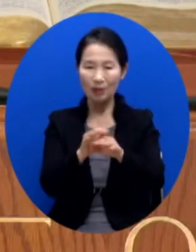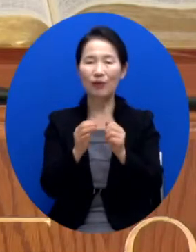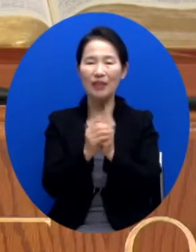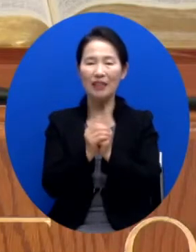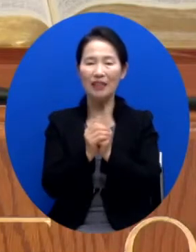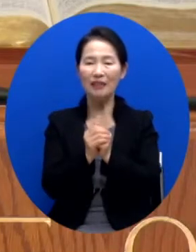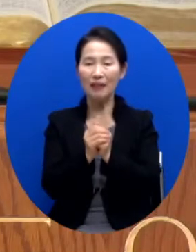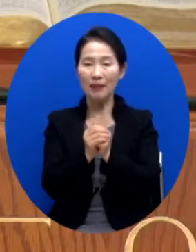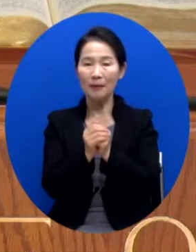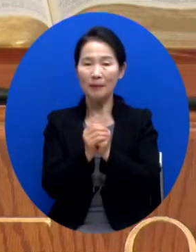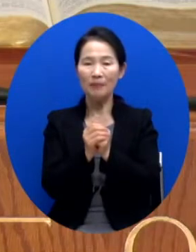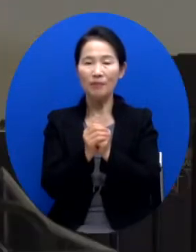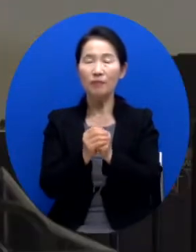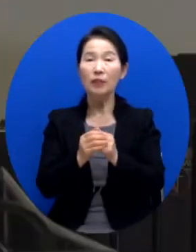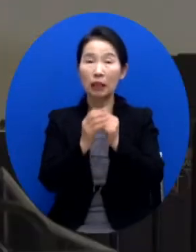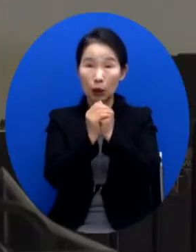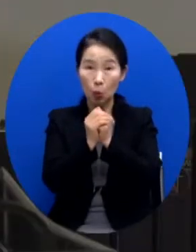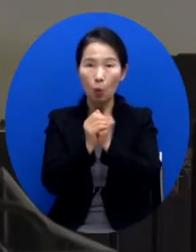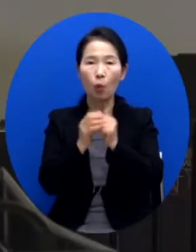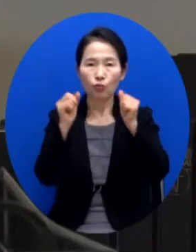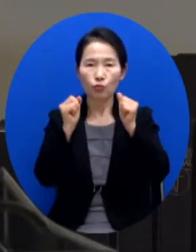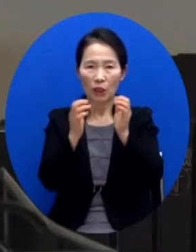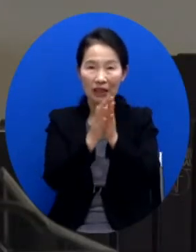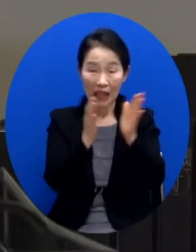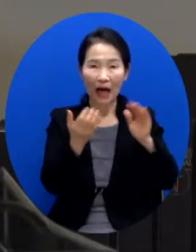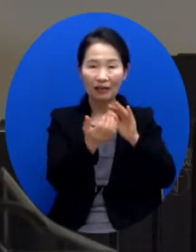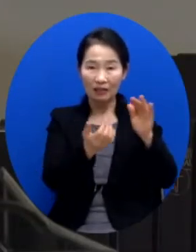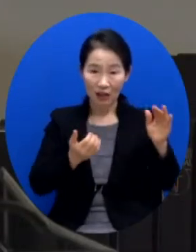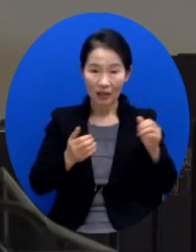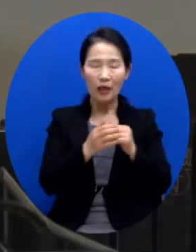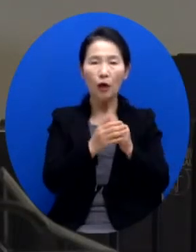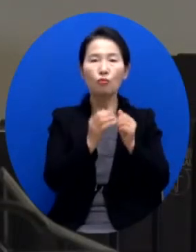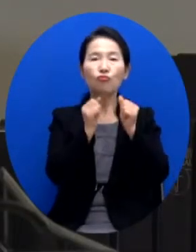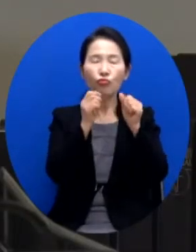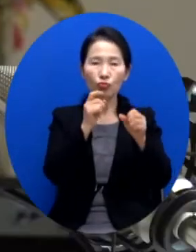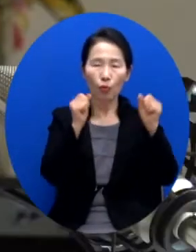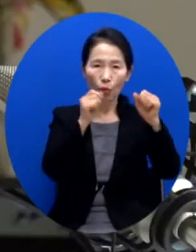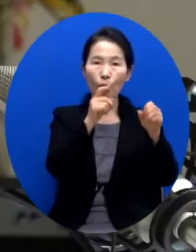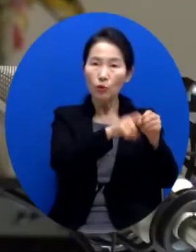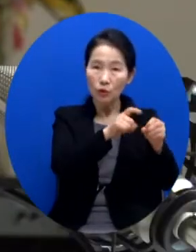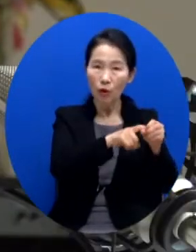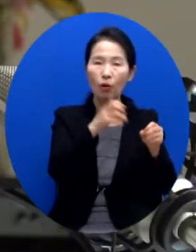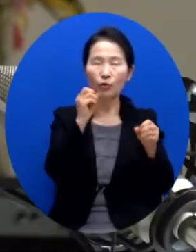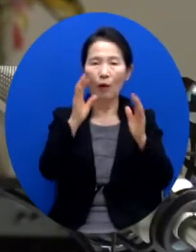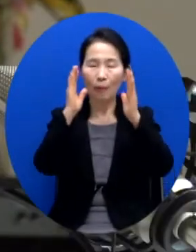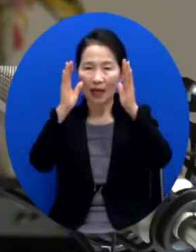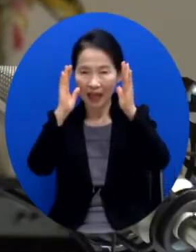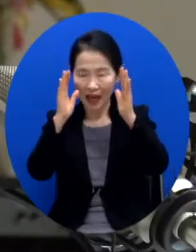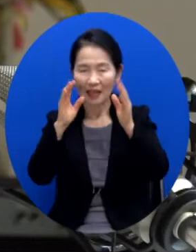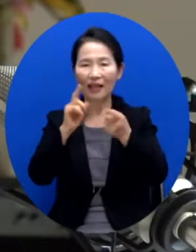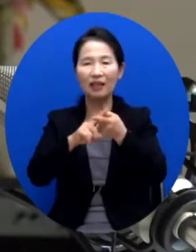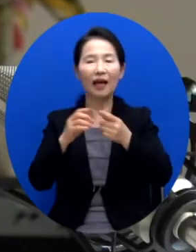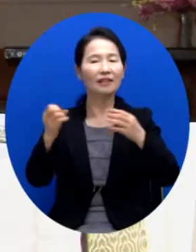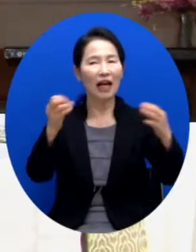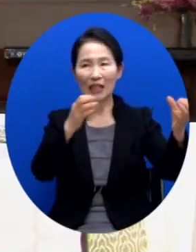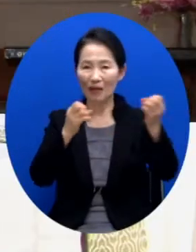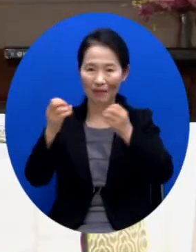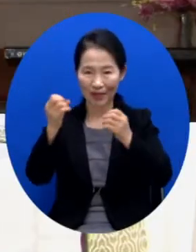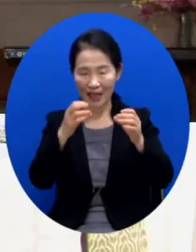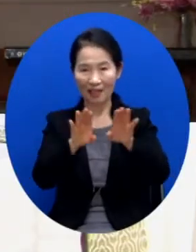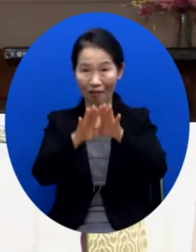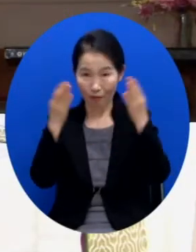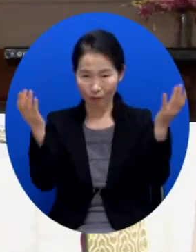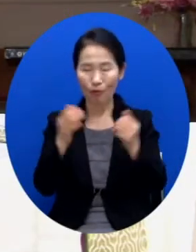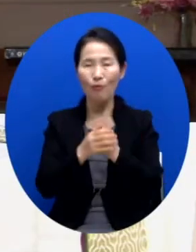운동본부는 기도운동 의 시작에 앞서 운동의 목적과 나아갈 방향을 제시하는 좌담회 를 개최했으며 미국을